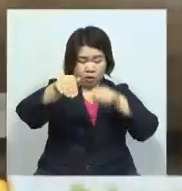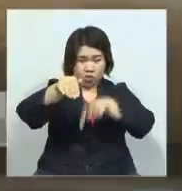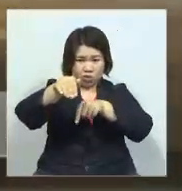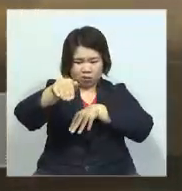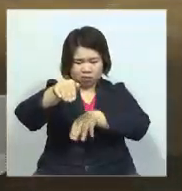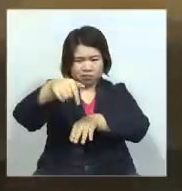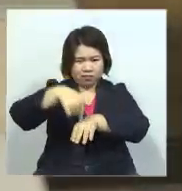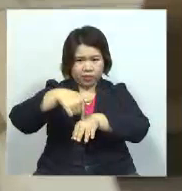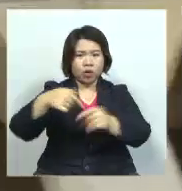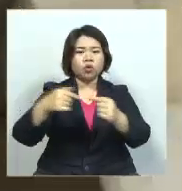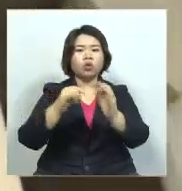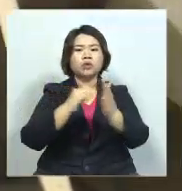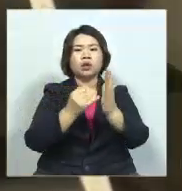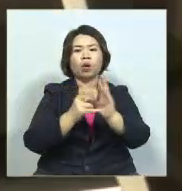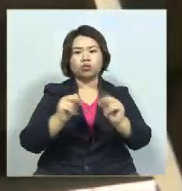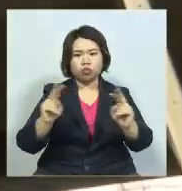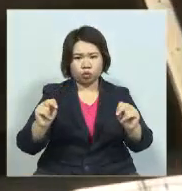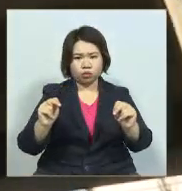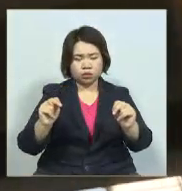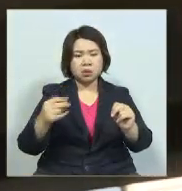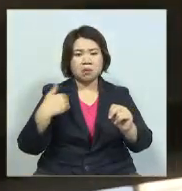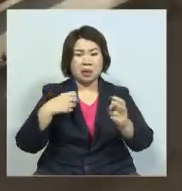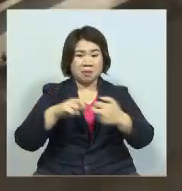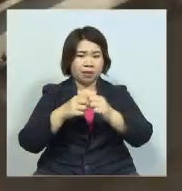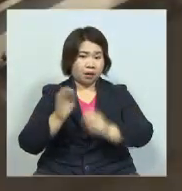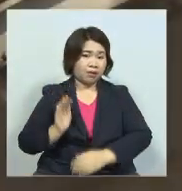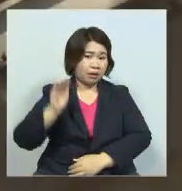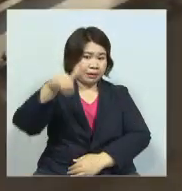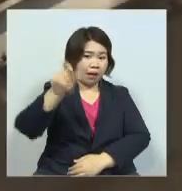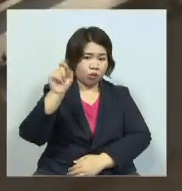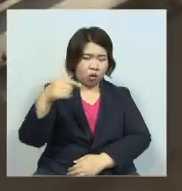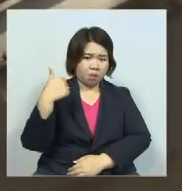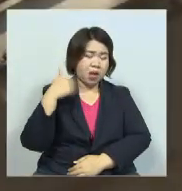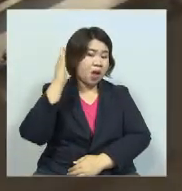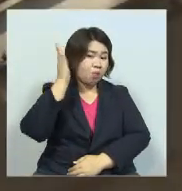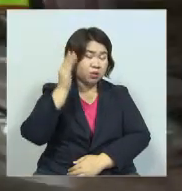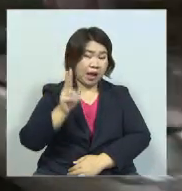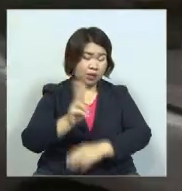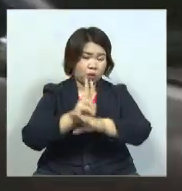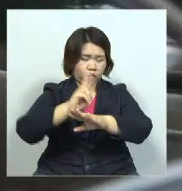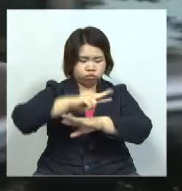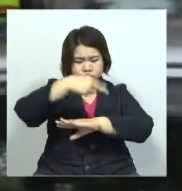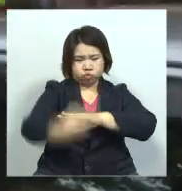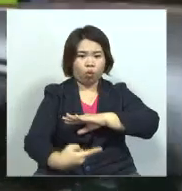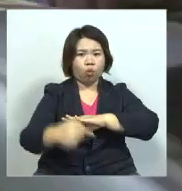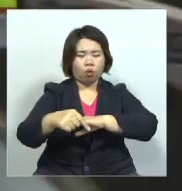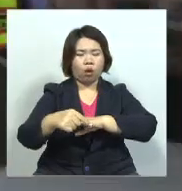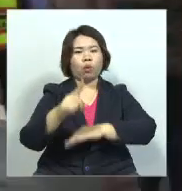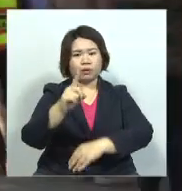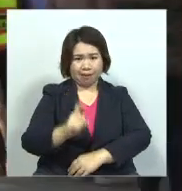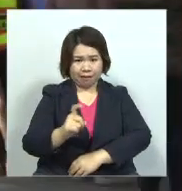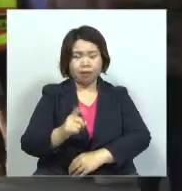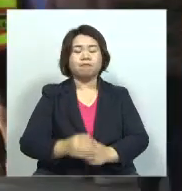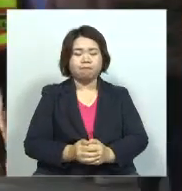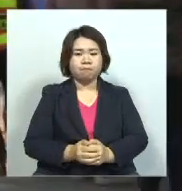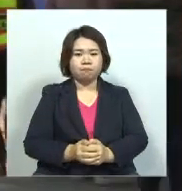ดบัวขวัญที่อำเภอเมืองนนทบุรีหลังเกิดอุบัติเหตุบนทางด่วนนะคะทำให้ชาย2คนตกลงมาจากข้างบนเนี้ยค่ะแล้วก็เสียชีวิ